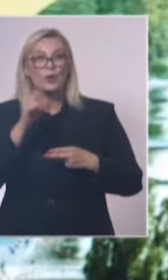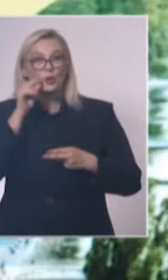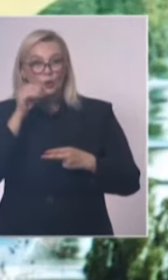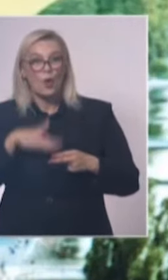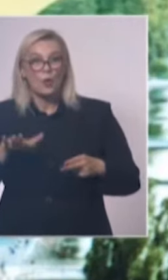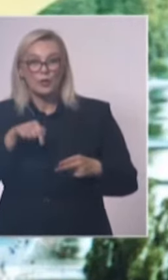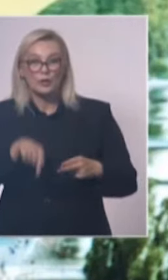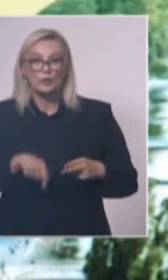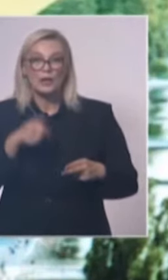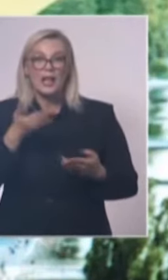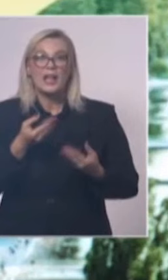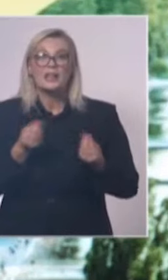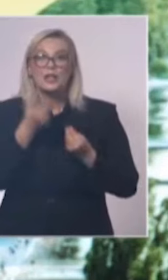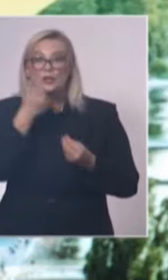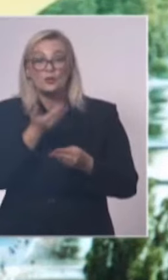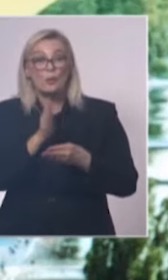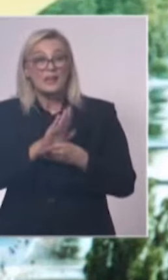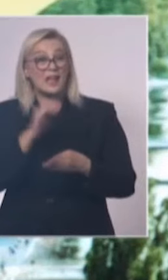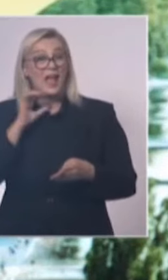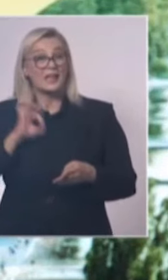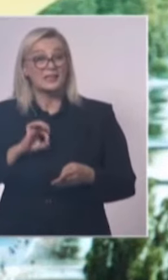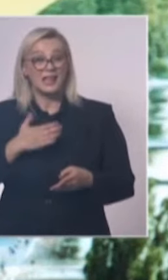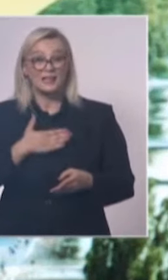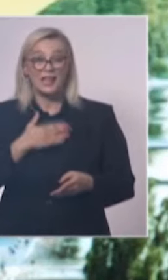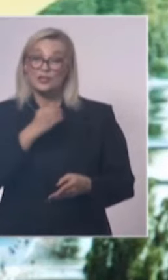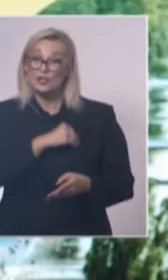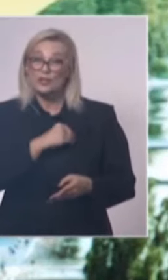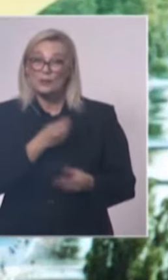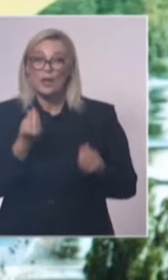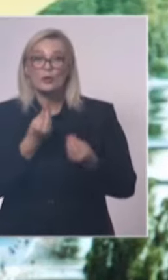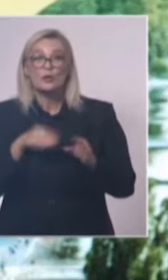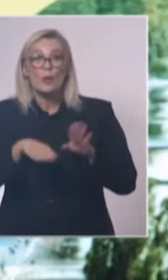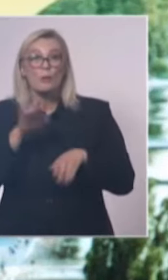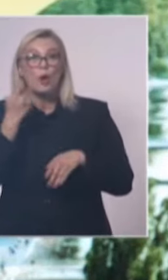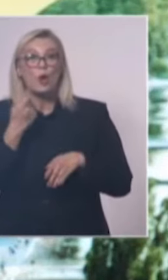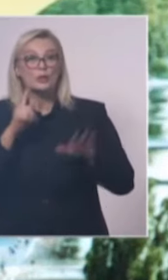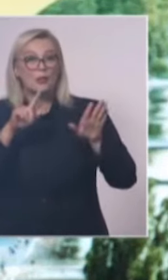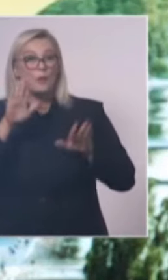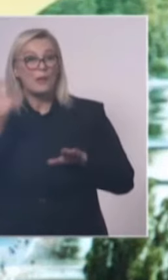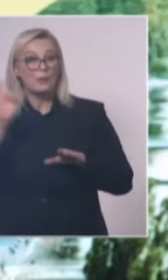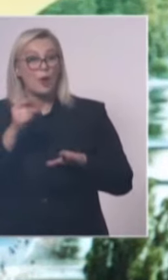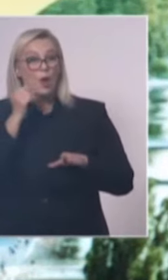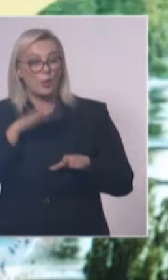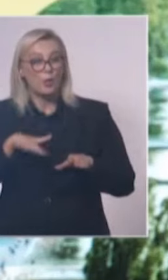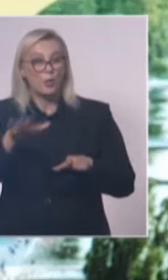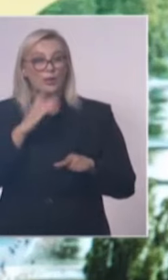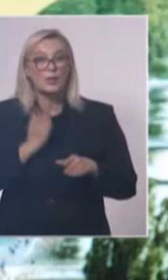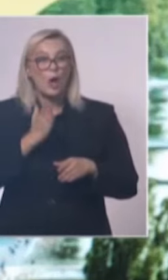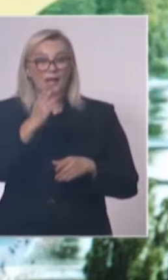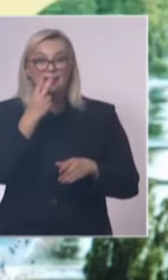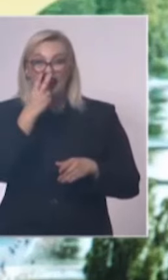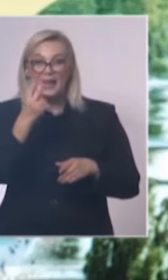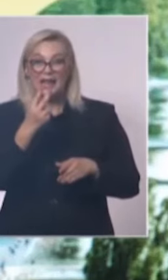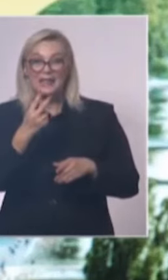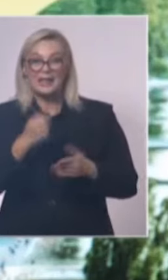граѓаните, нешто што представува и задача наша, но и желба, бидејќи повеќе 75% од граѓаните иднината ја